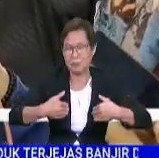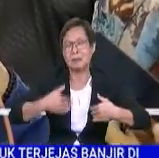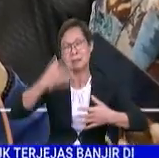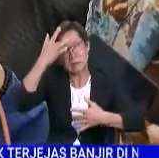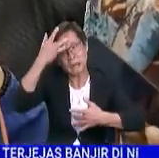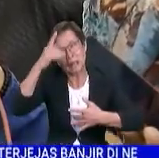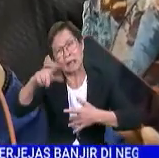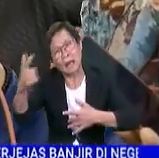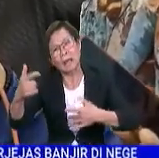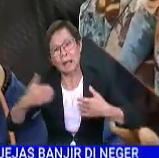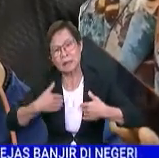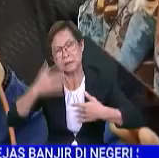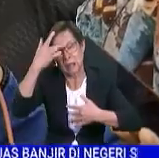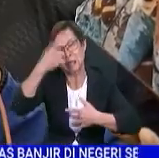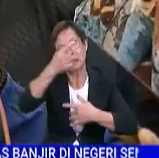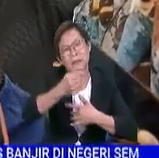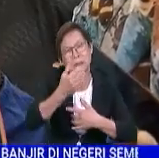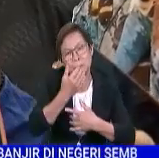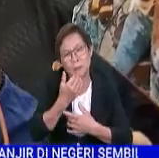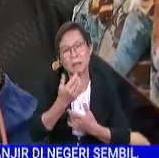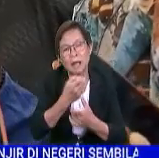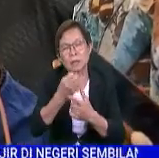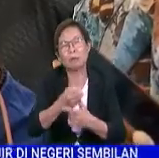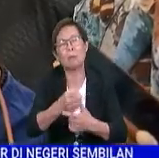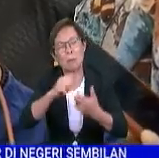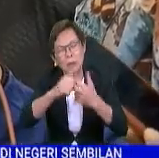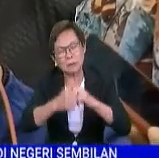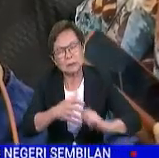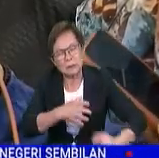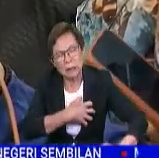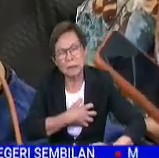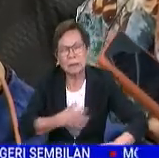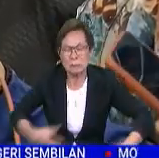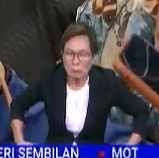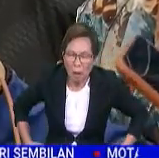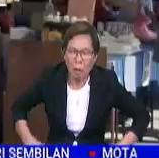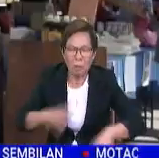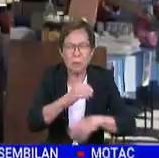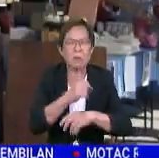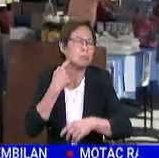Yang obes, yang kencing manis, yang jantung, buah pinggang, saraf dan sebagainya.